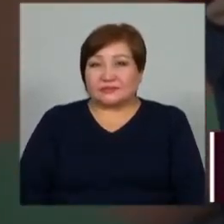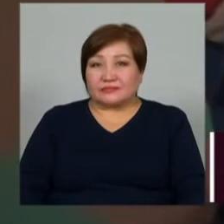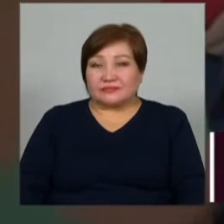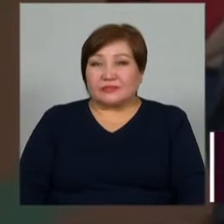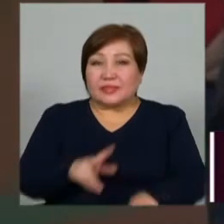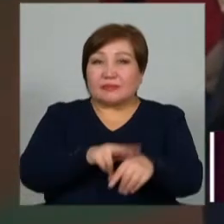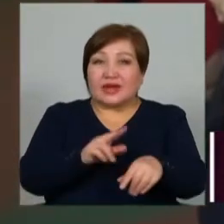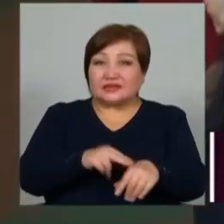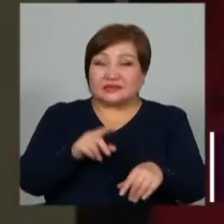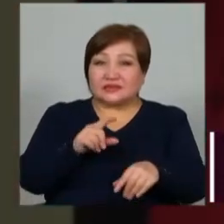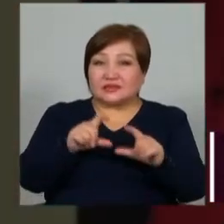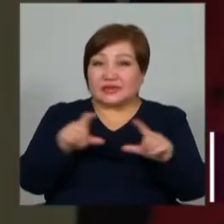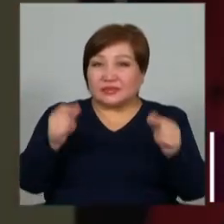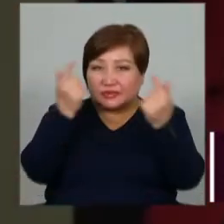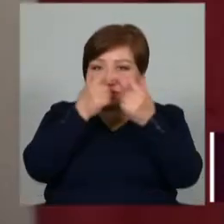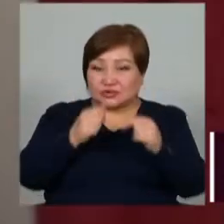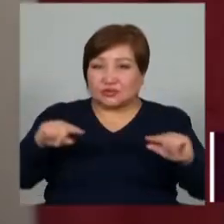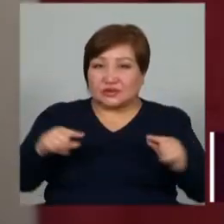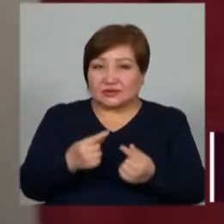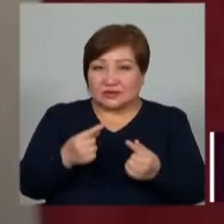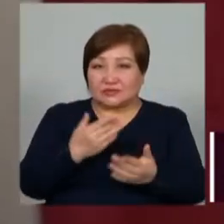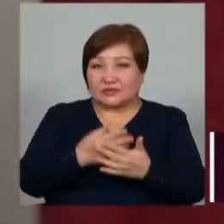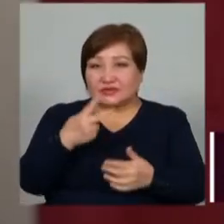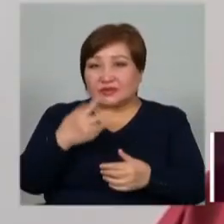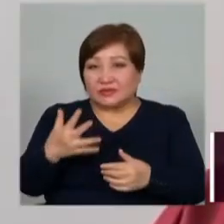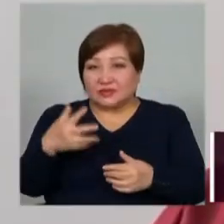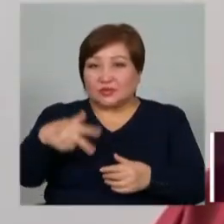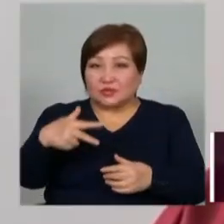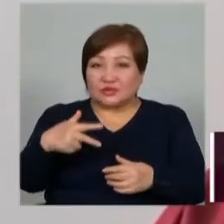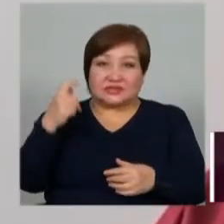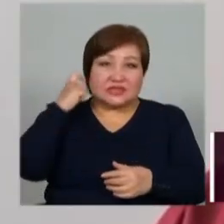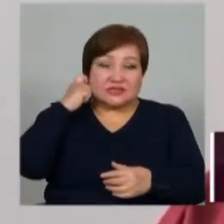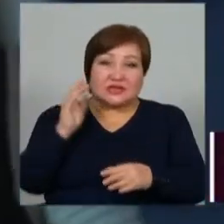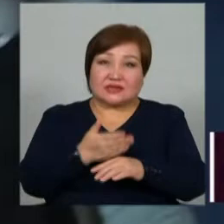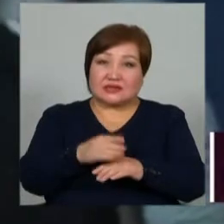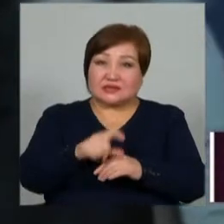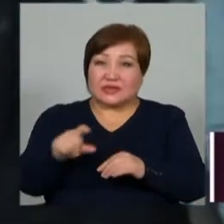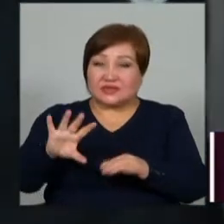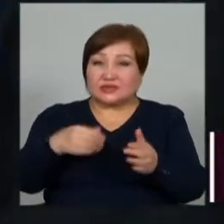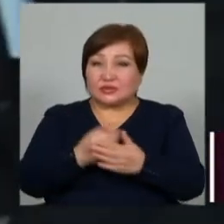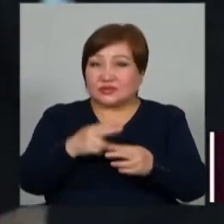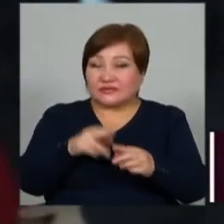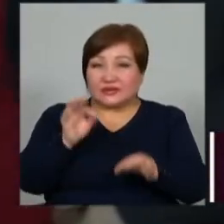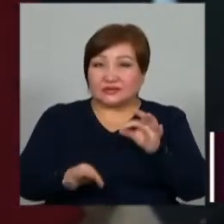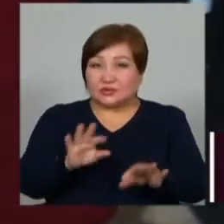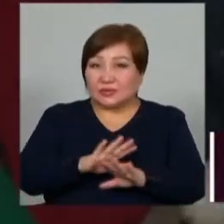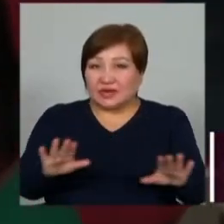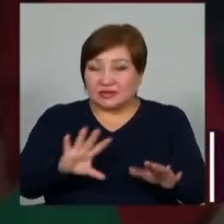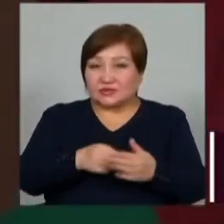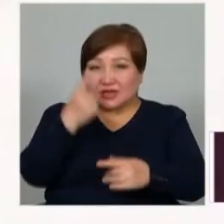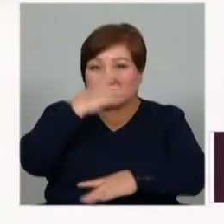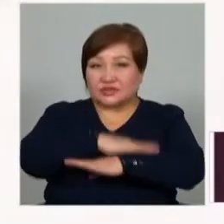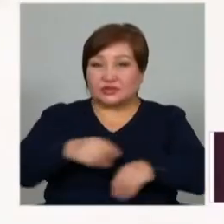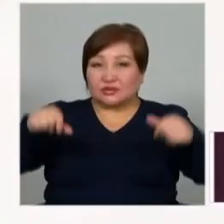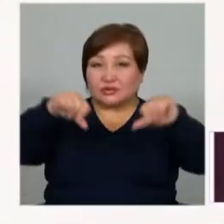Полиция департаментінің хабарлауынша ұсталғандар 25 пен 30 жас аралығындағы азаматтар, бұған дейін сотталмаған. Десе де бұрын әкімшілік құқық